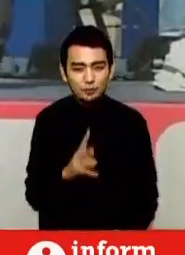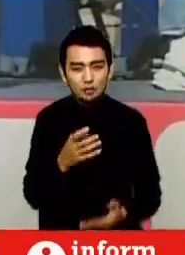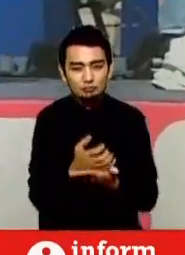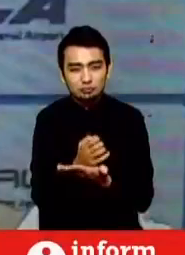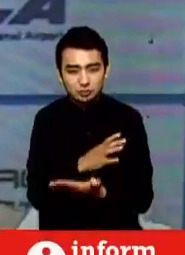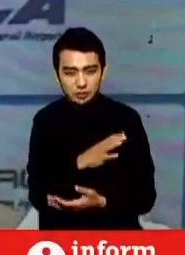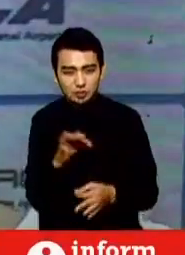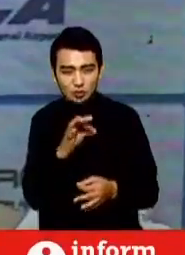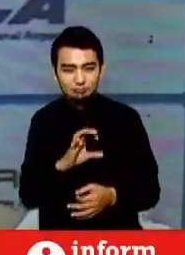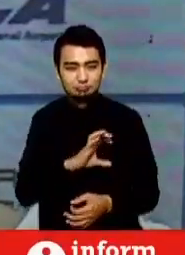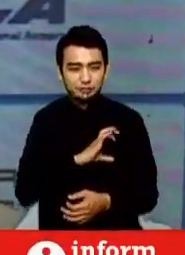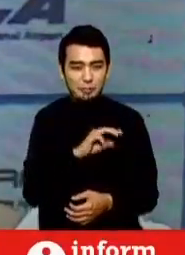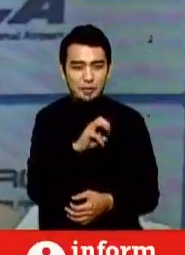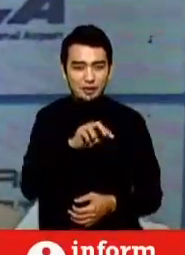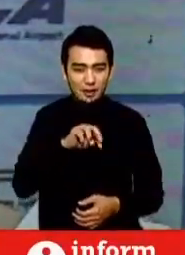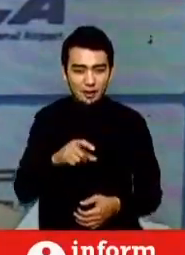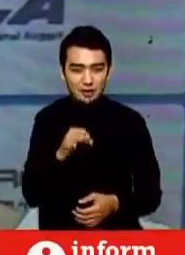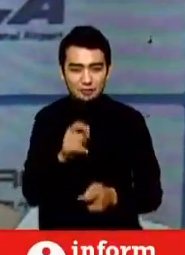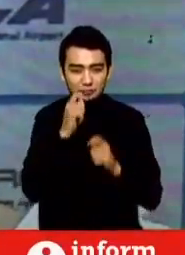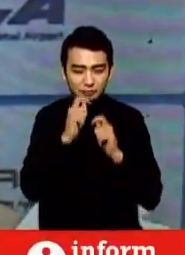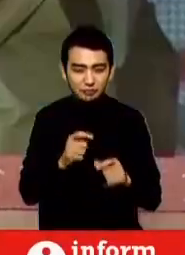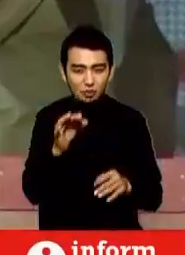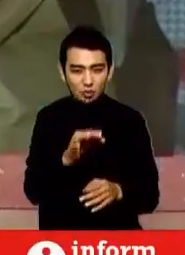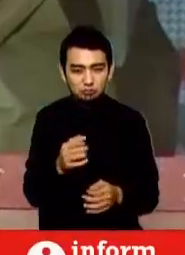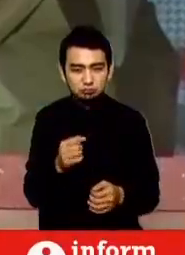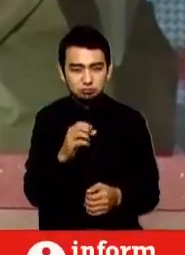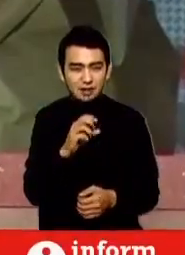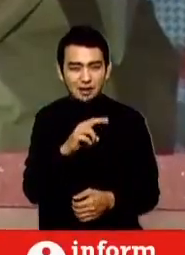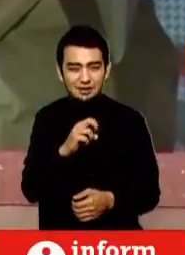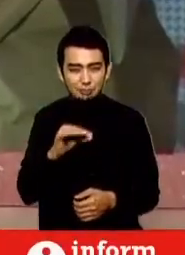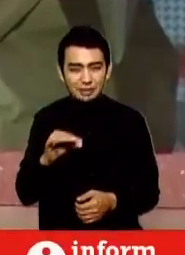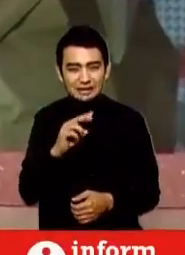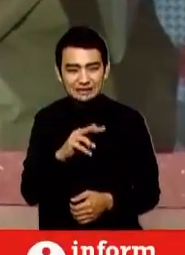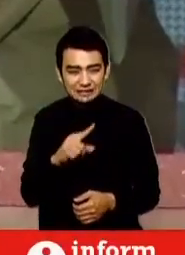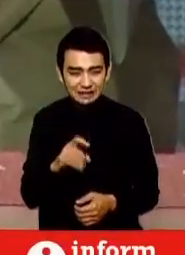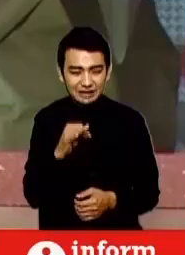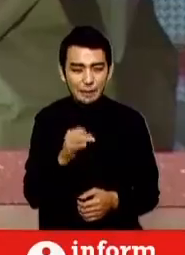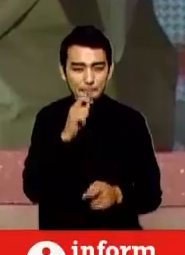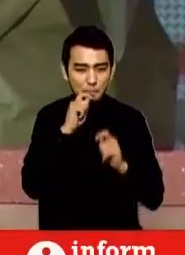дистанций получили медали, денежное вознаграждение от титульного спонсора Каспий КЗ, а также